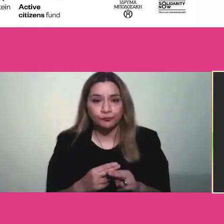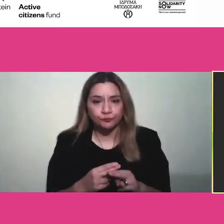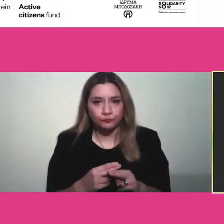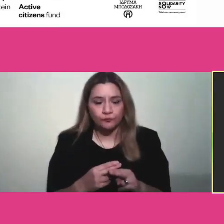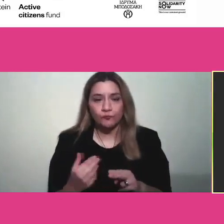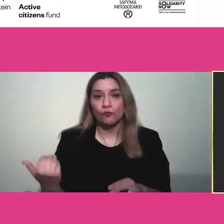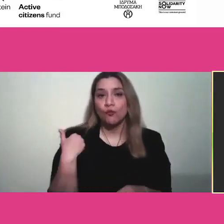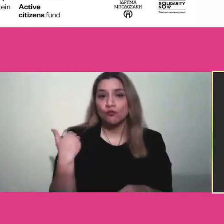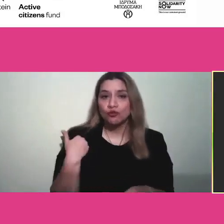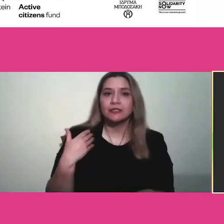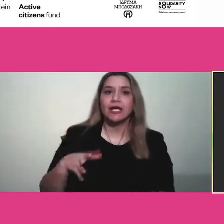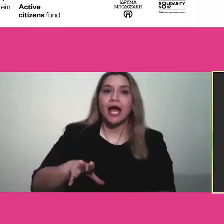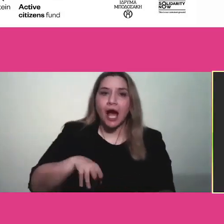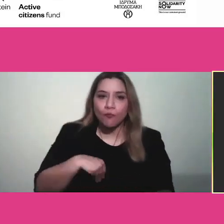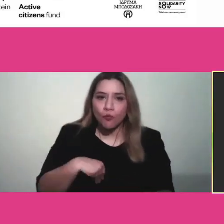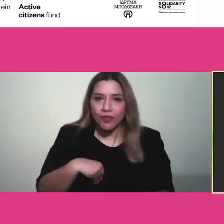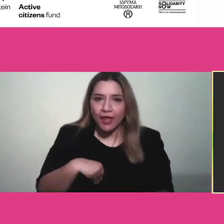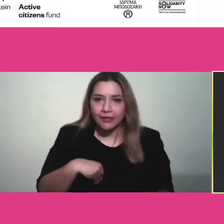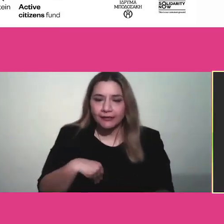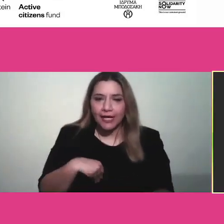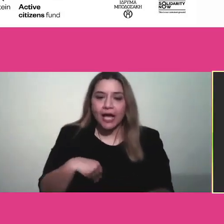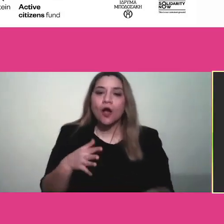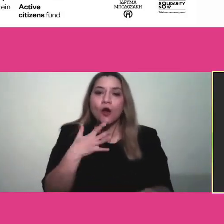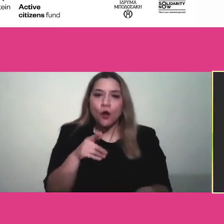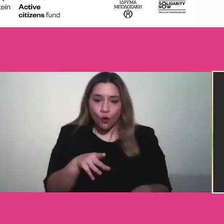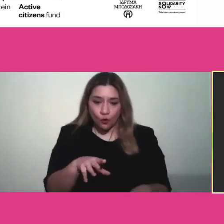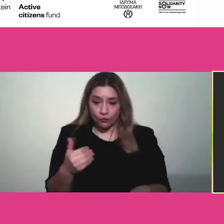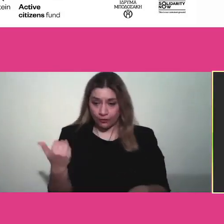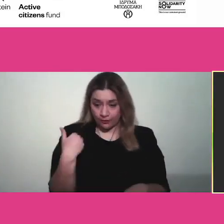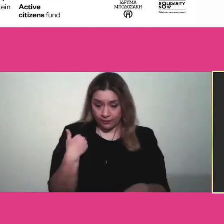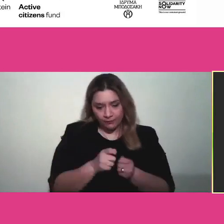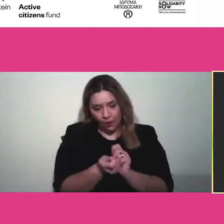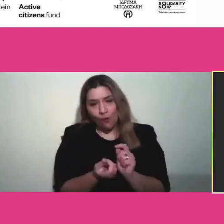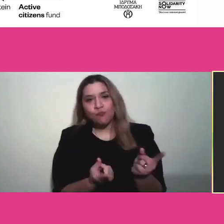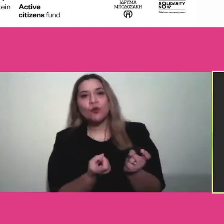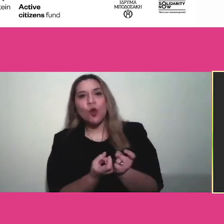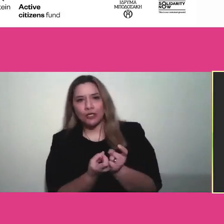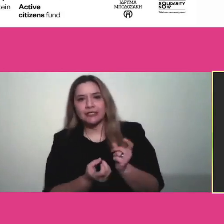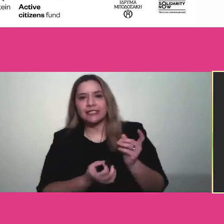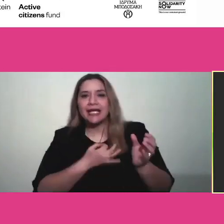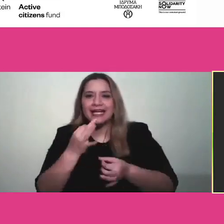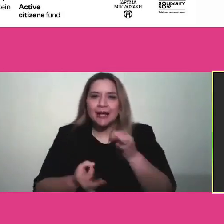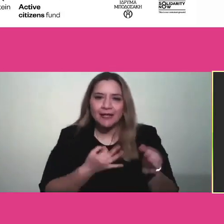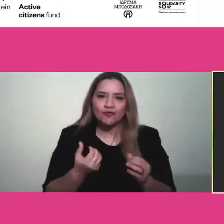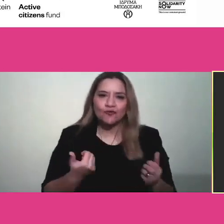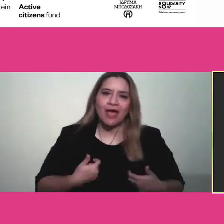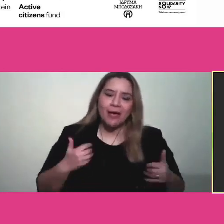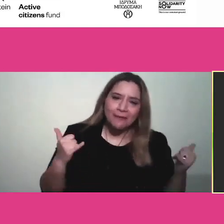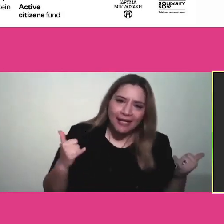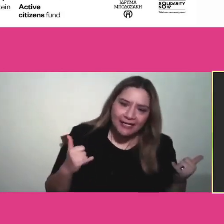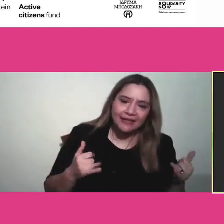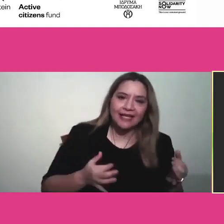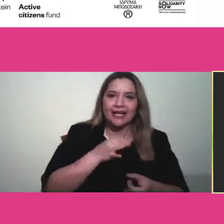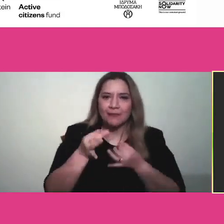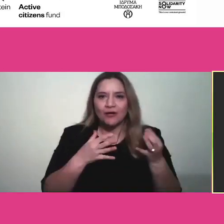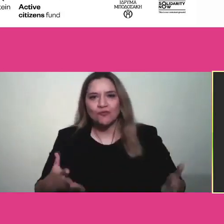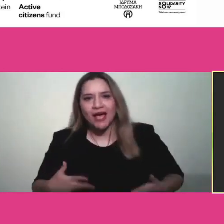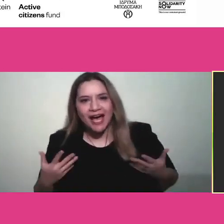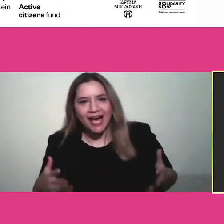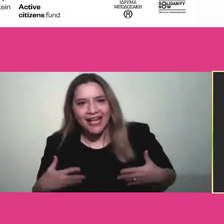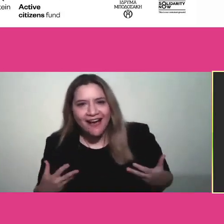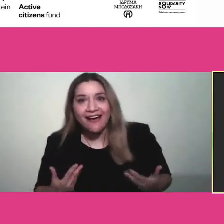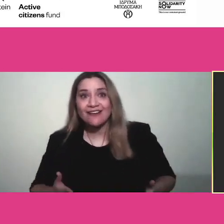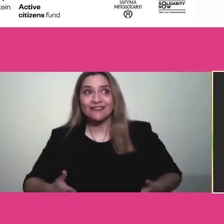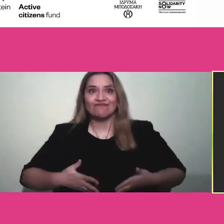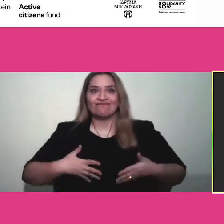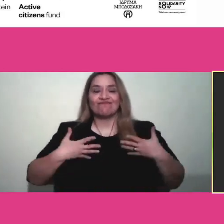την πρόσκληση, γιατί για μένα είναι μια πρόκληση. Το να μιλήσουμε για το παιχνίδι, να μιλήσουμε για χαρά, να μιλήσουμε για ευεξία